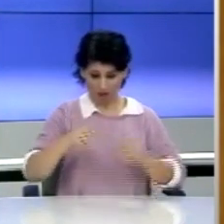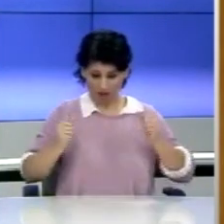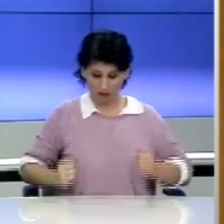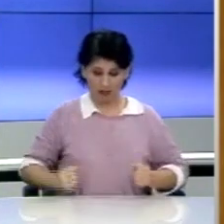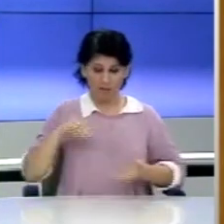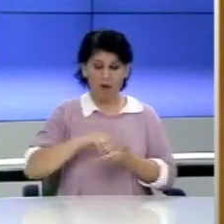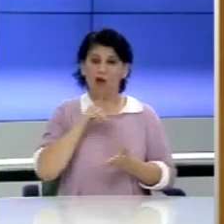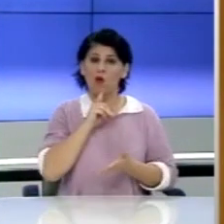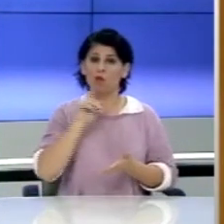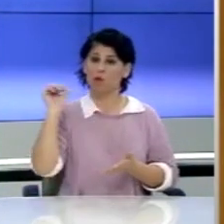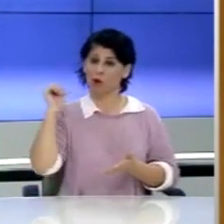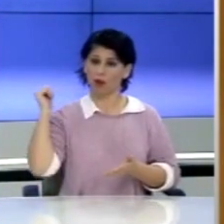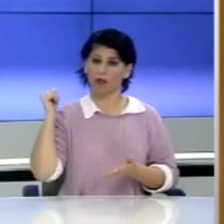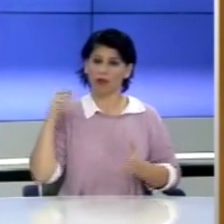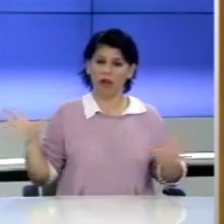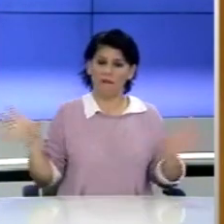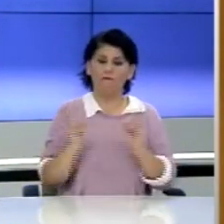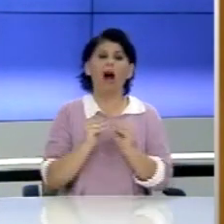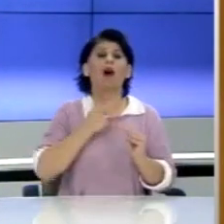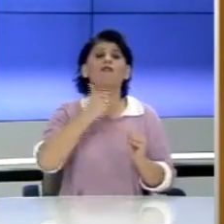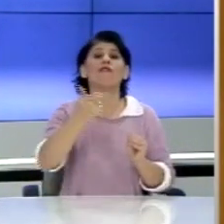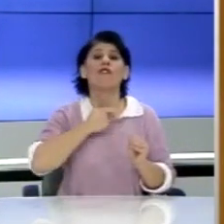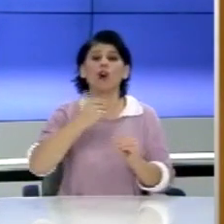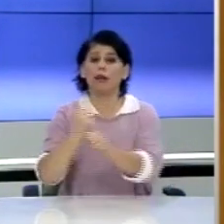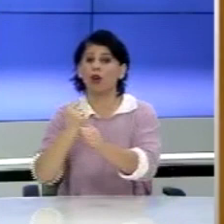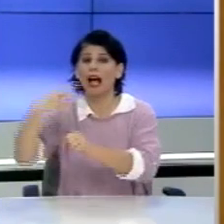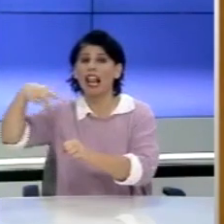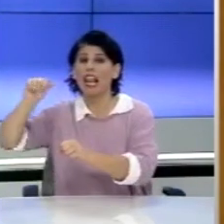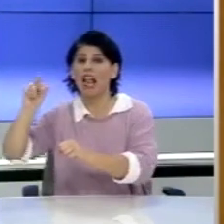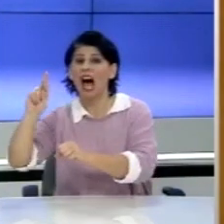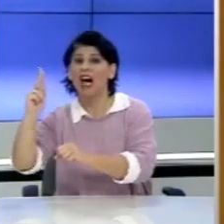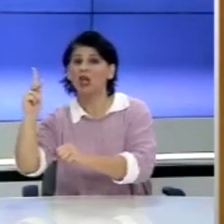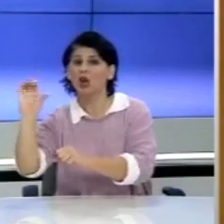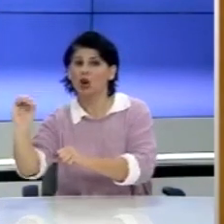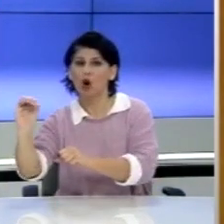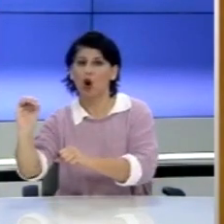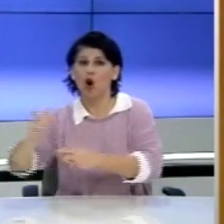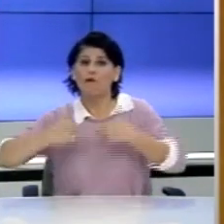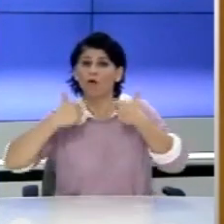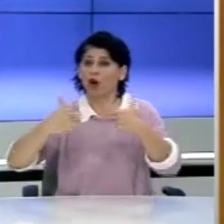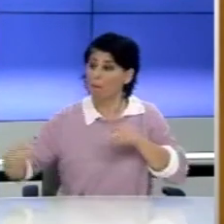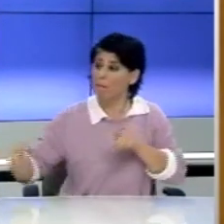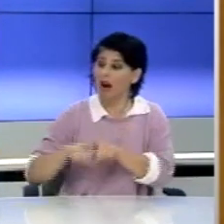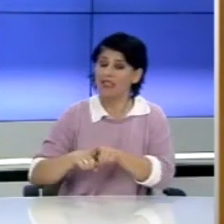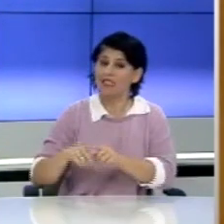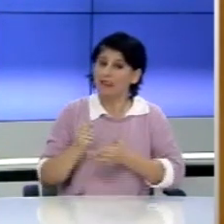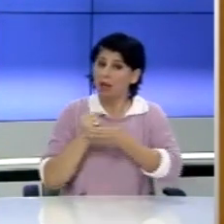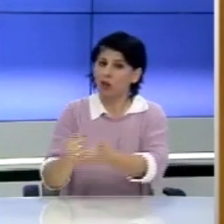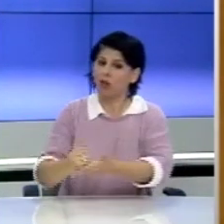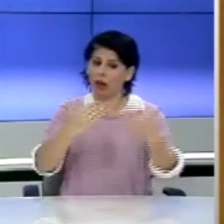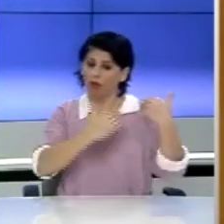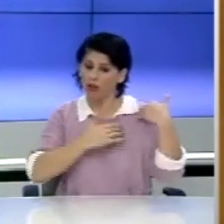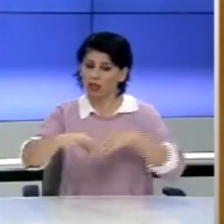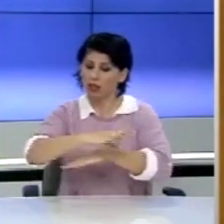προχτές, ενώνουμε τη φωνή μας με τη φωνή των εργαζομένων εκεί και απαιτούμε χρηματοδότηση και με ευθύνη, σχεδιασμό